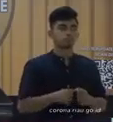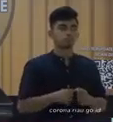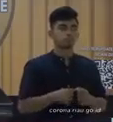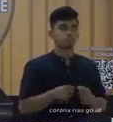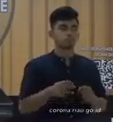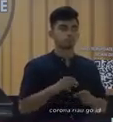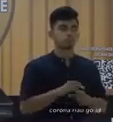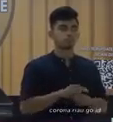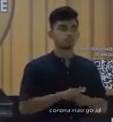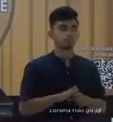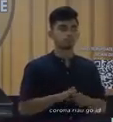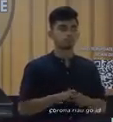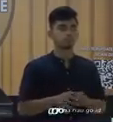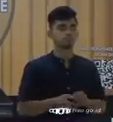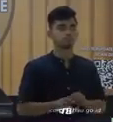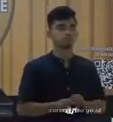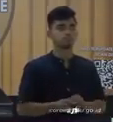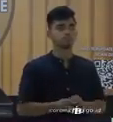artinya